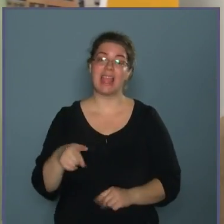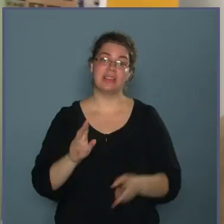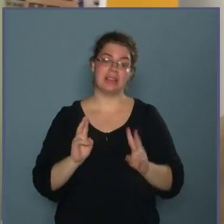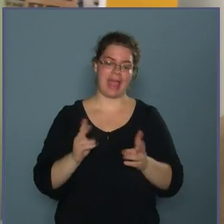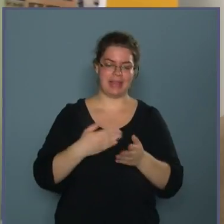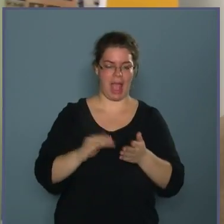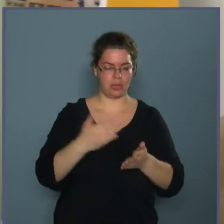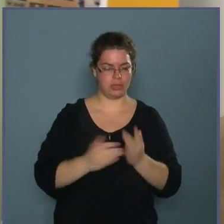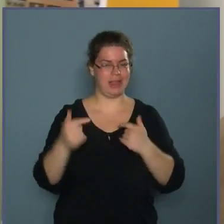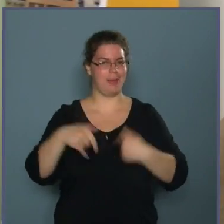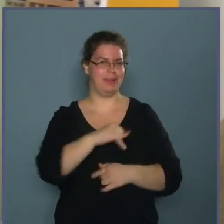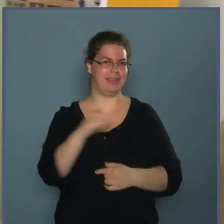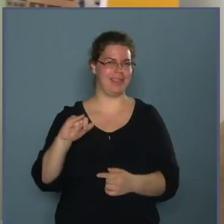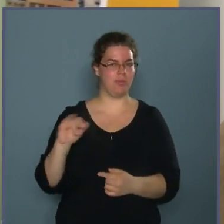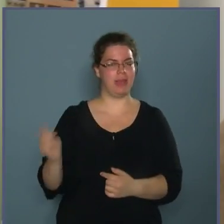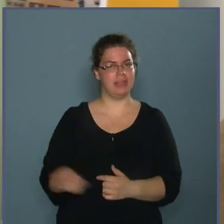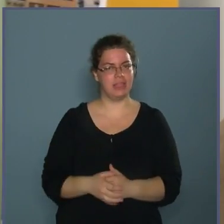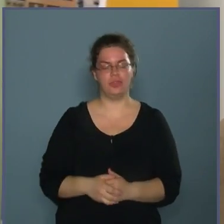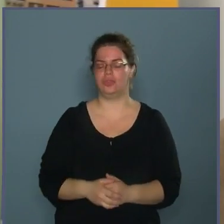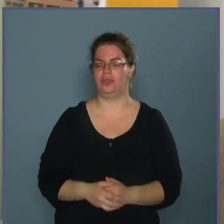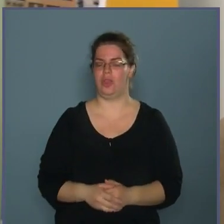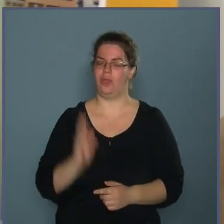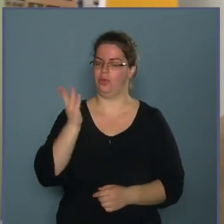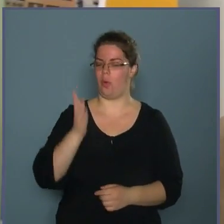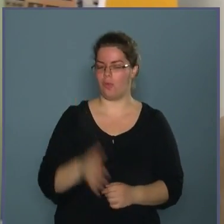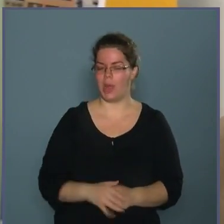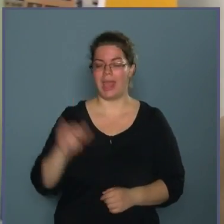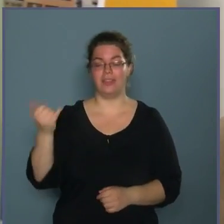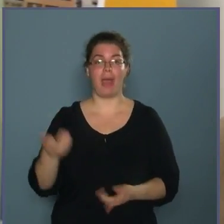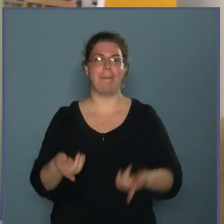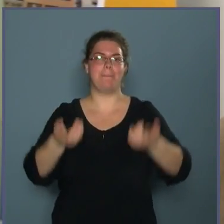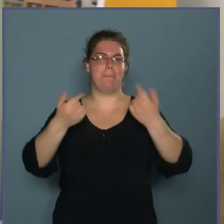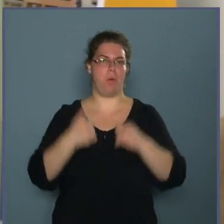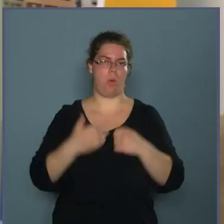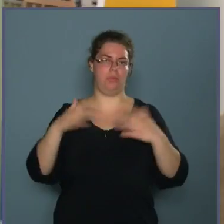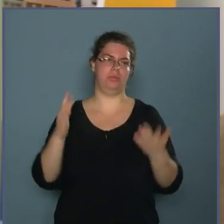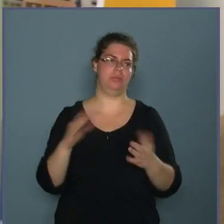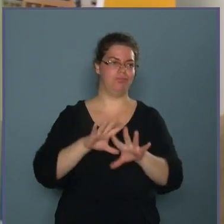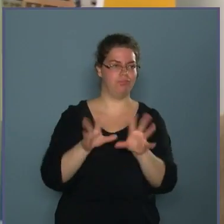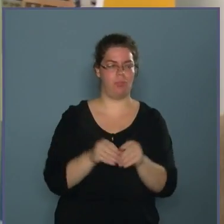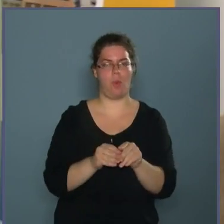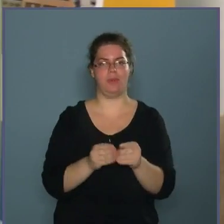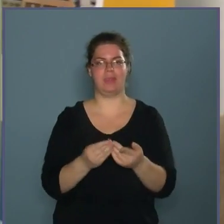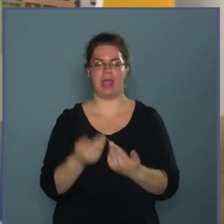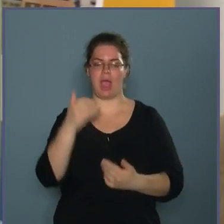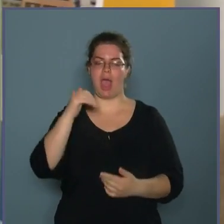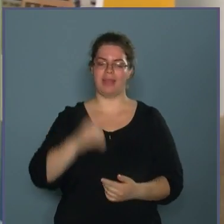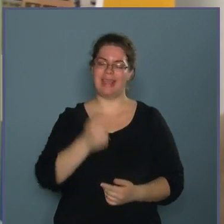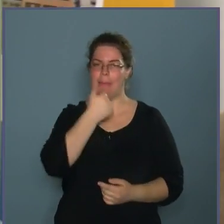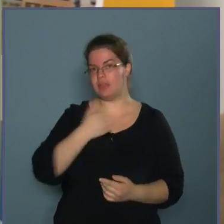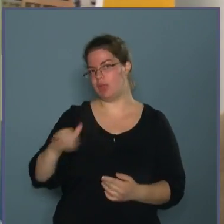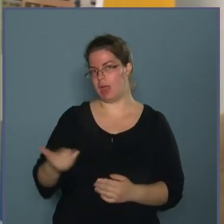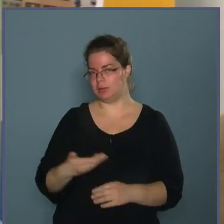lehet elkölteni ebben az évben, illetve jövőre, és ebből jelentős összeg jut a délpestieknek